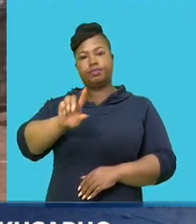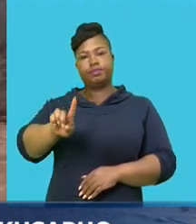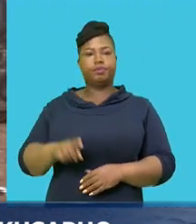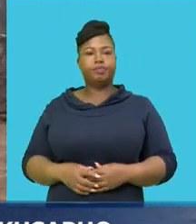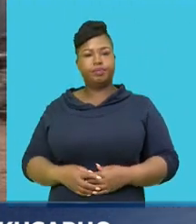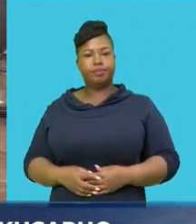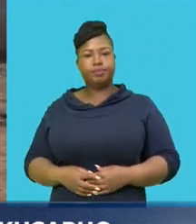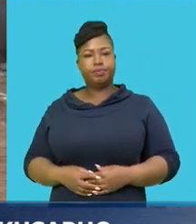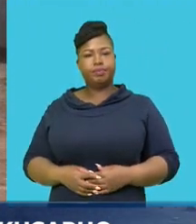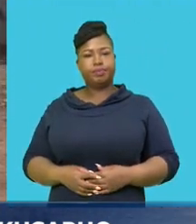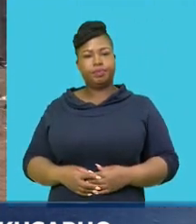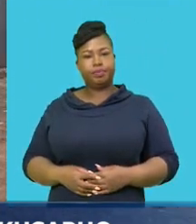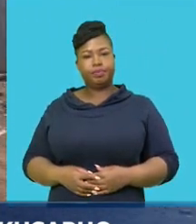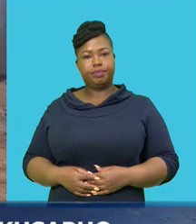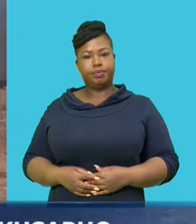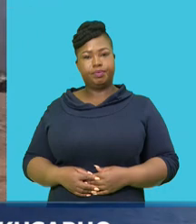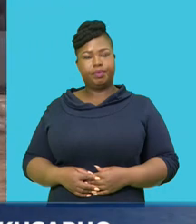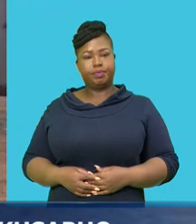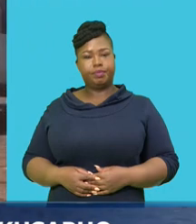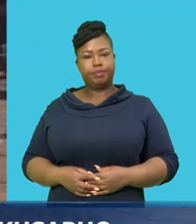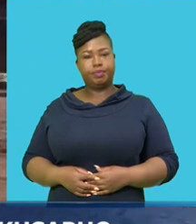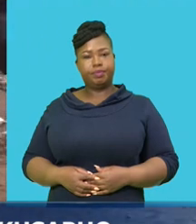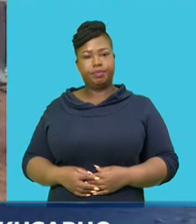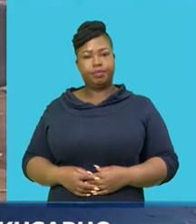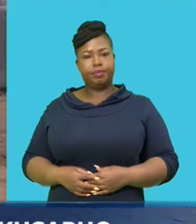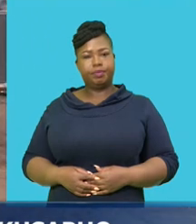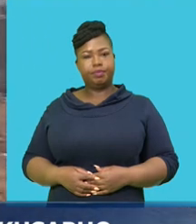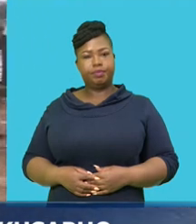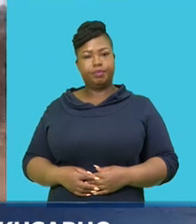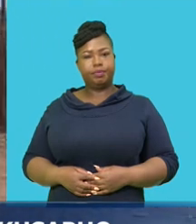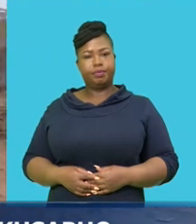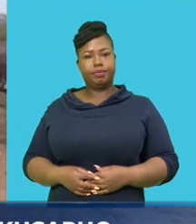0682982791. Kwiindaba zeSoweto TV ndingunomzabalazo Mduka eChicken Farm.